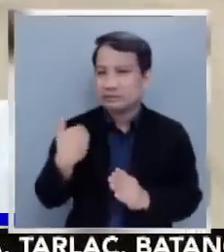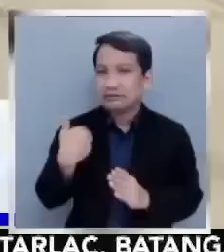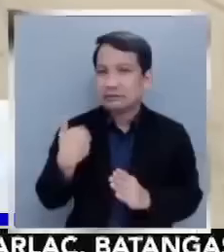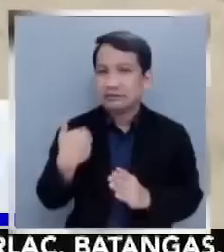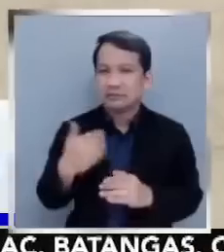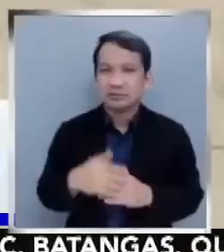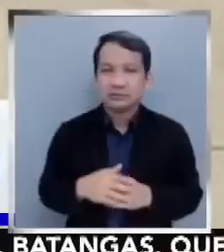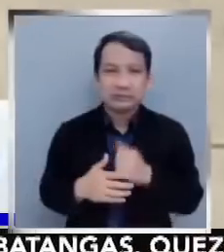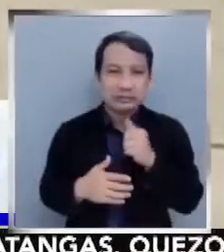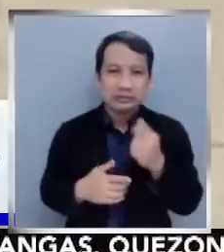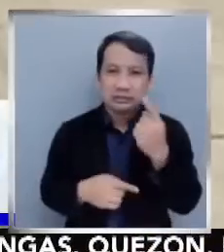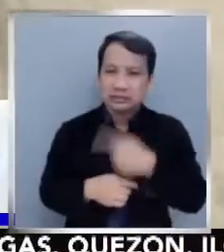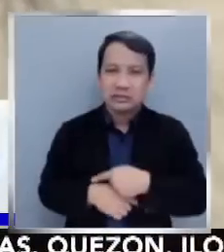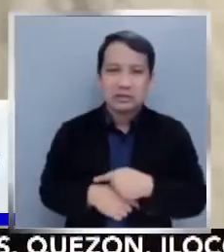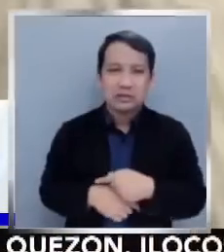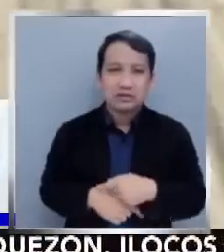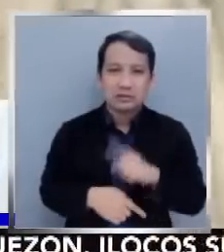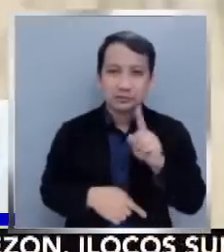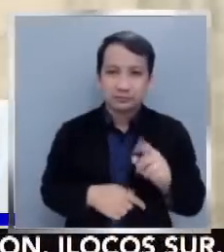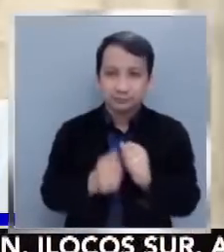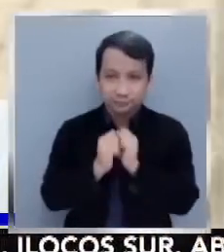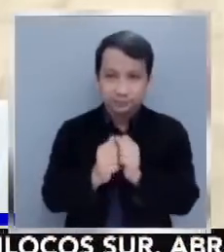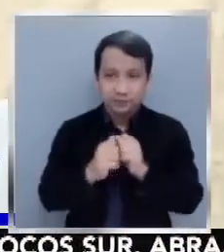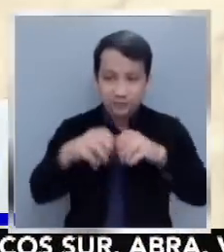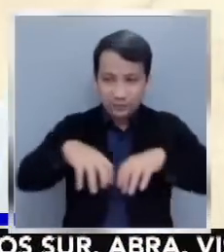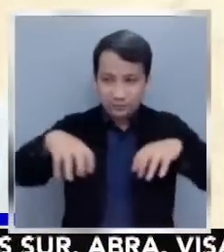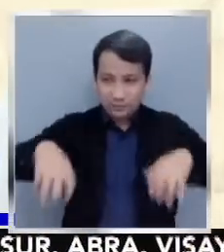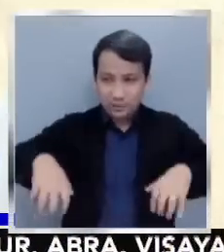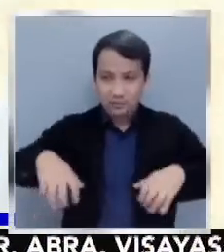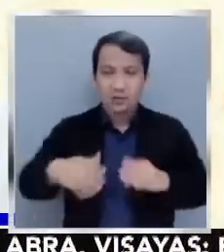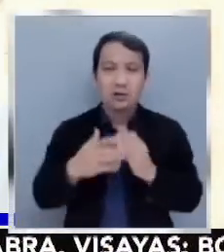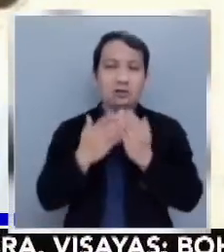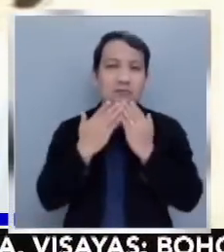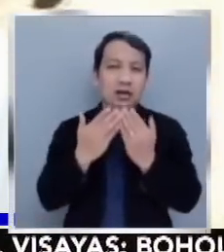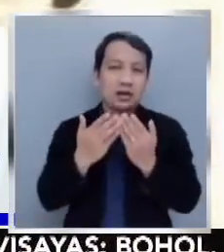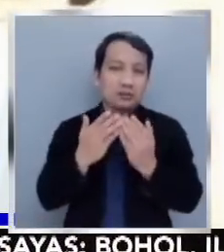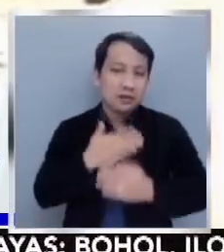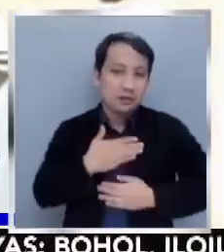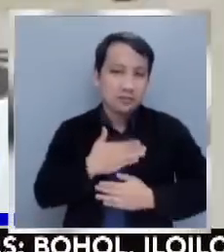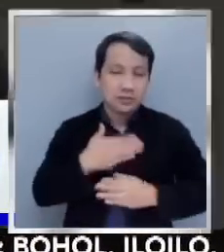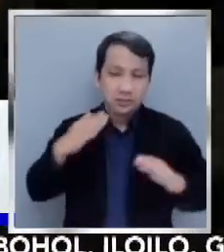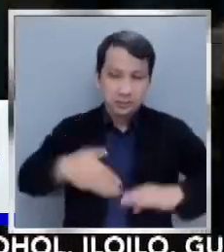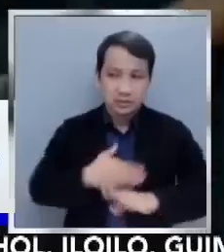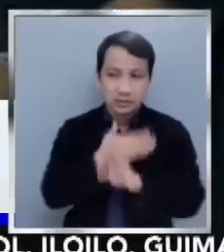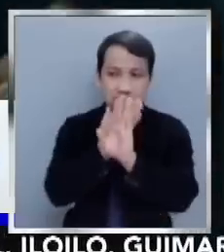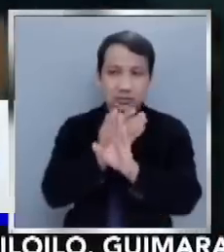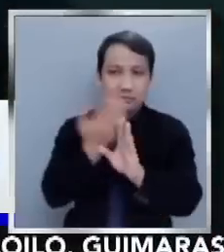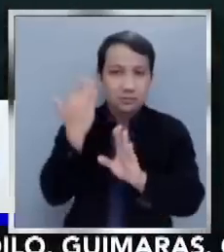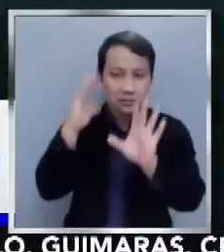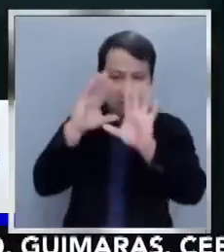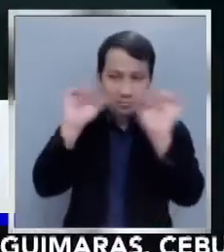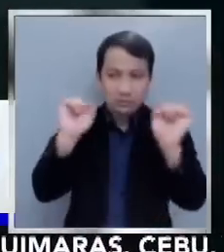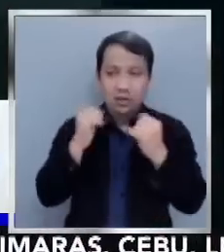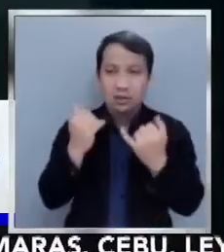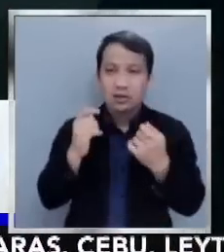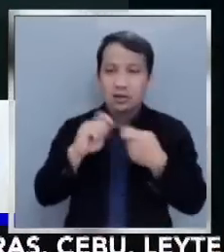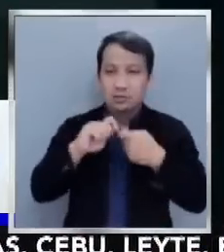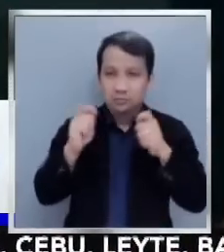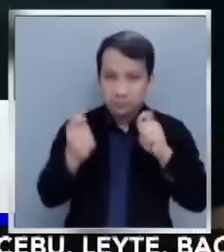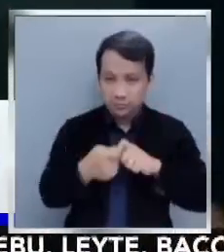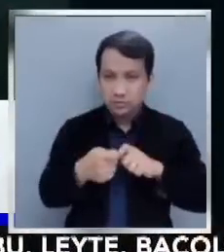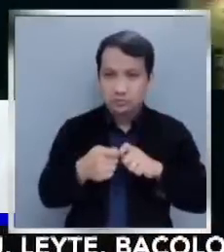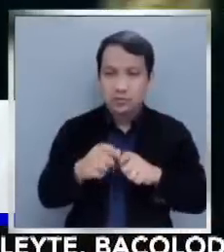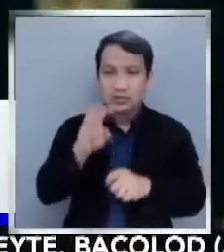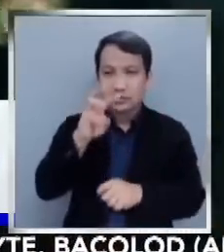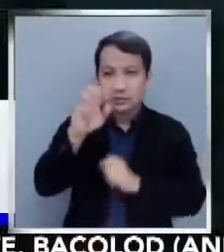8 hours. Ang kanyang mga kapitbahay, masaya na nakauwi na sa Davao City ang dating Pangulo at natapos nito ang kanyang